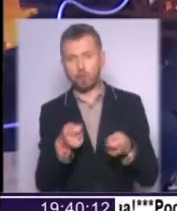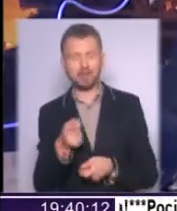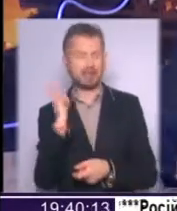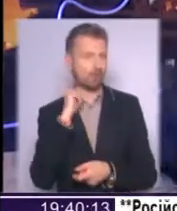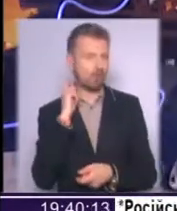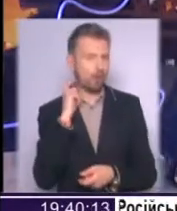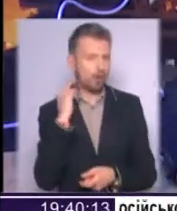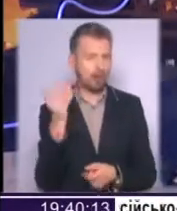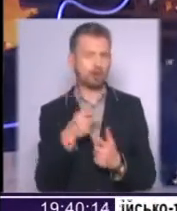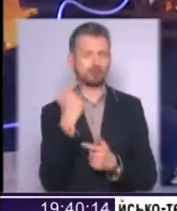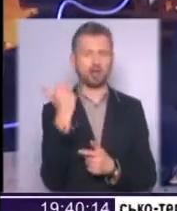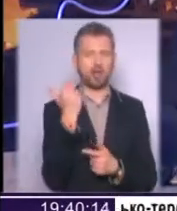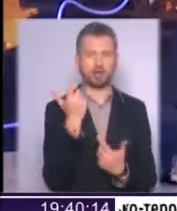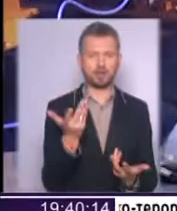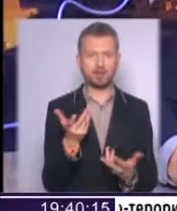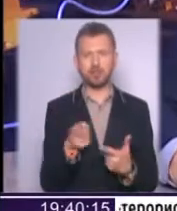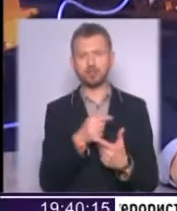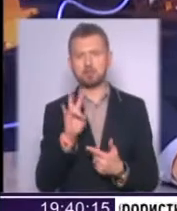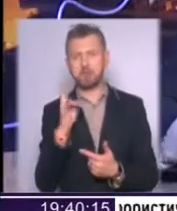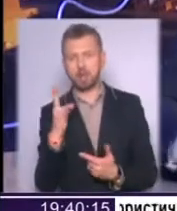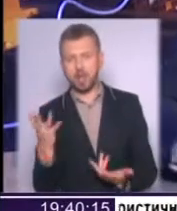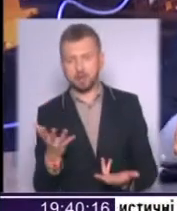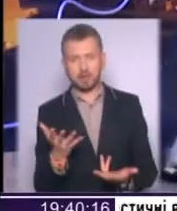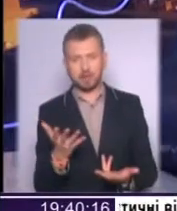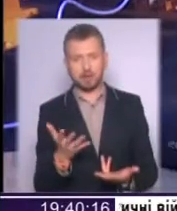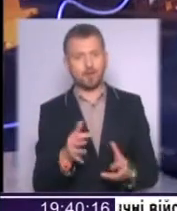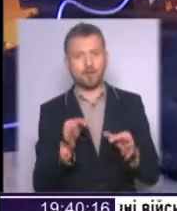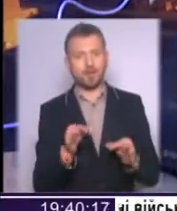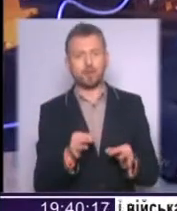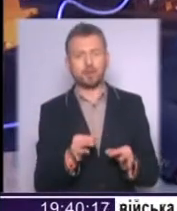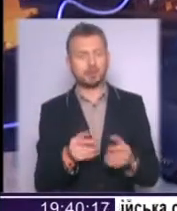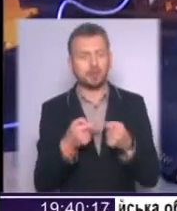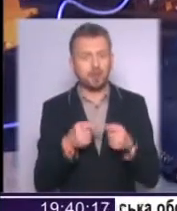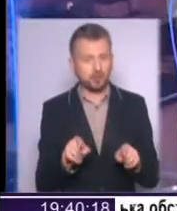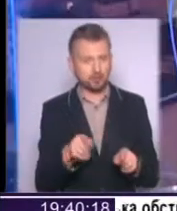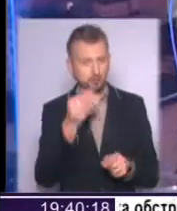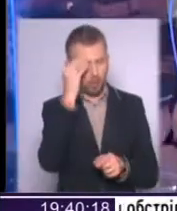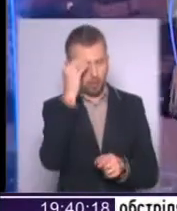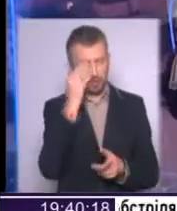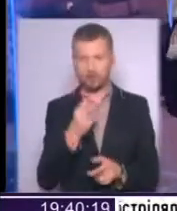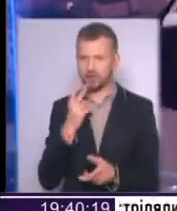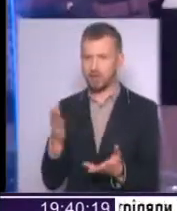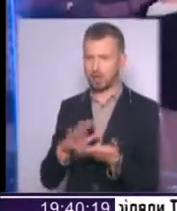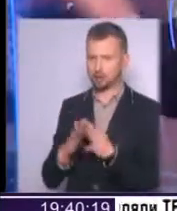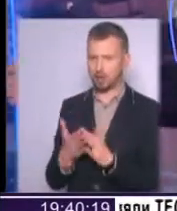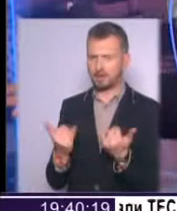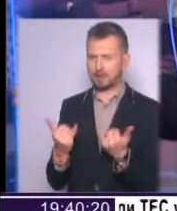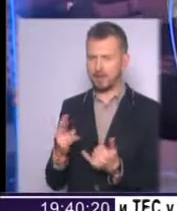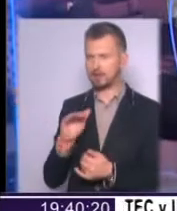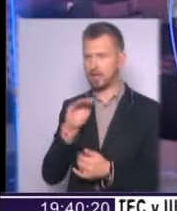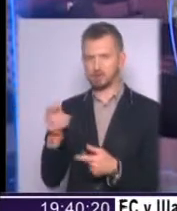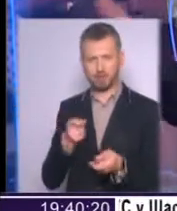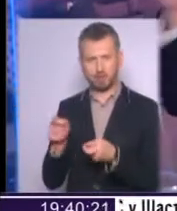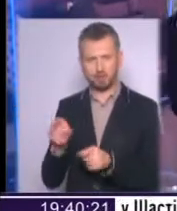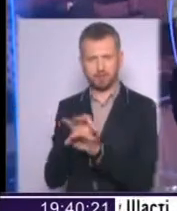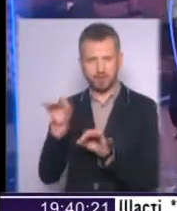чи харківських, чи миколаївських, ну хоч з якимись іншими поглядами. Дивіться, яка ситуація. Зараз дивіться, на рівні влади, ви прекрасно